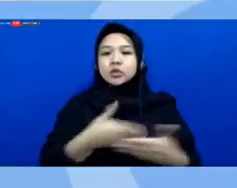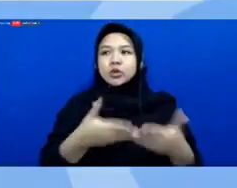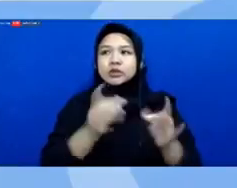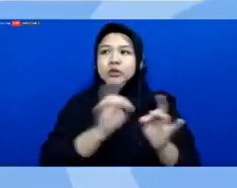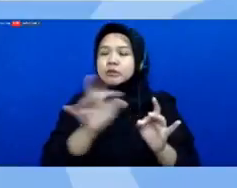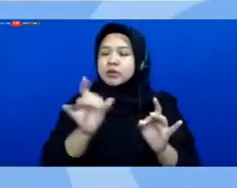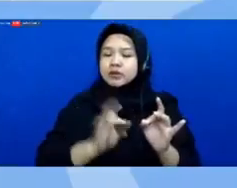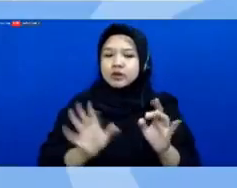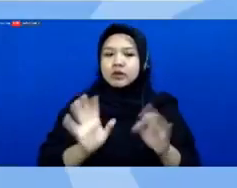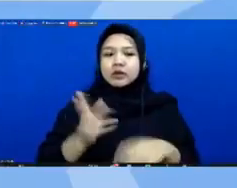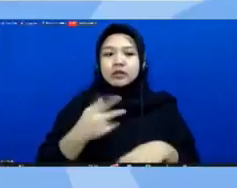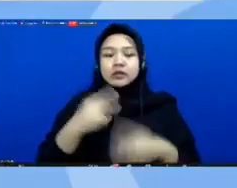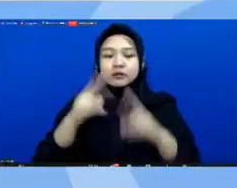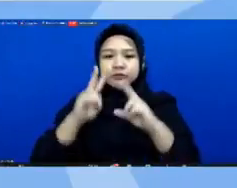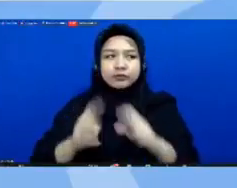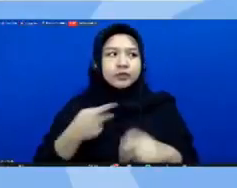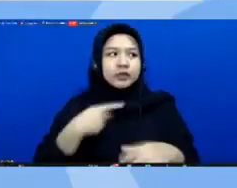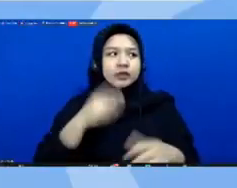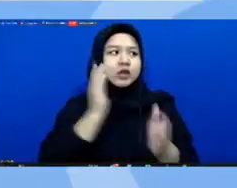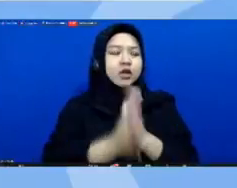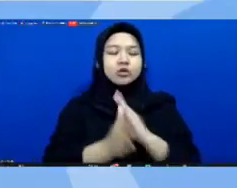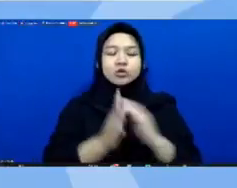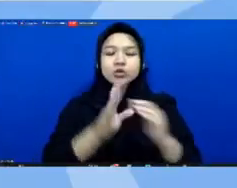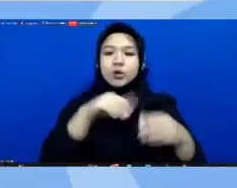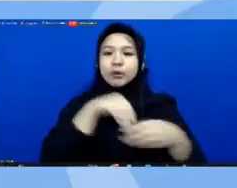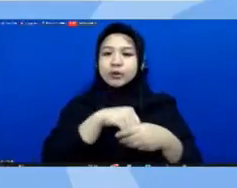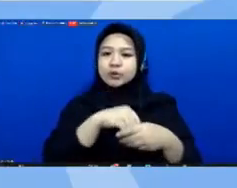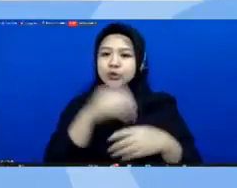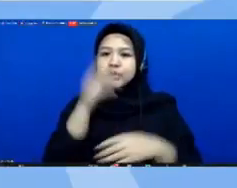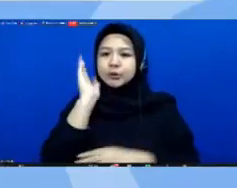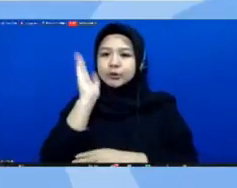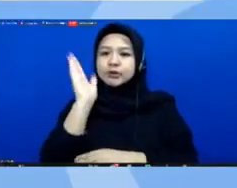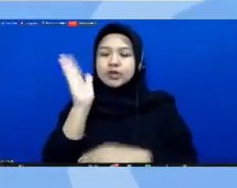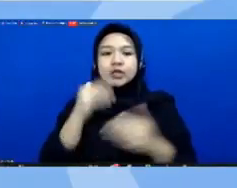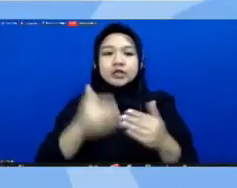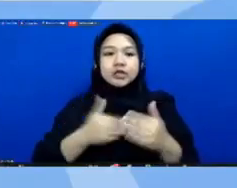kita akan bedah, tahan dulu Prof, kita akan langsung masuk dulu ke pembicara selanjutnya. Kita akan langsung